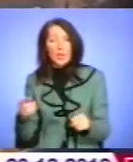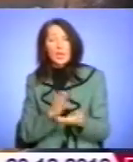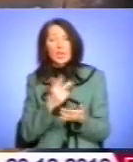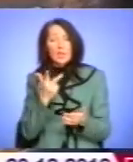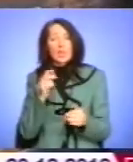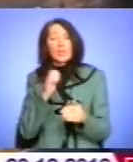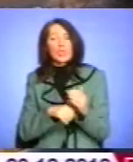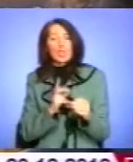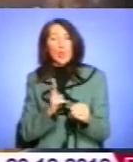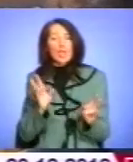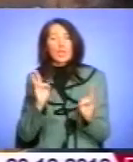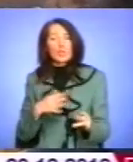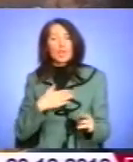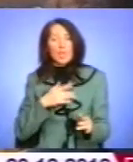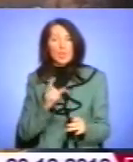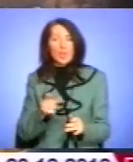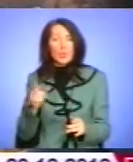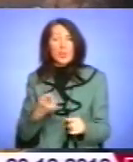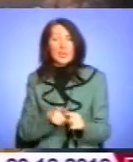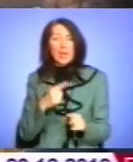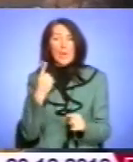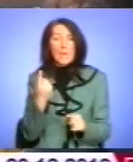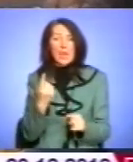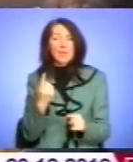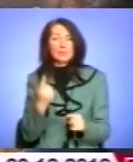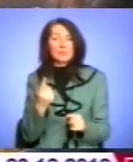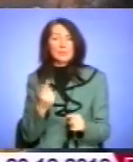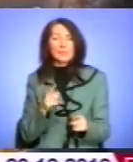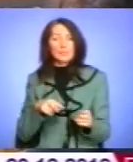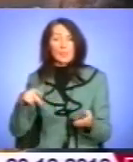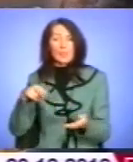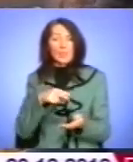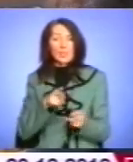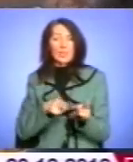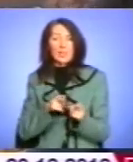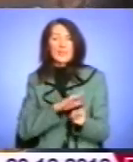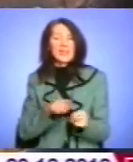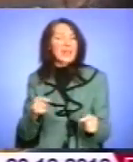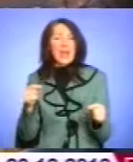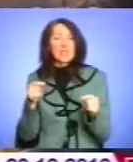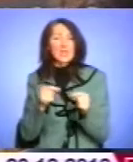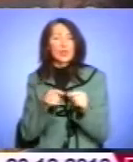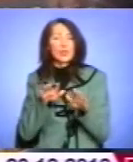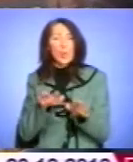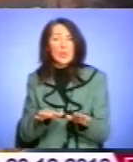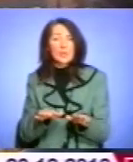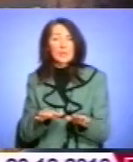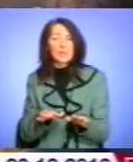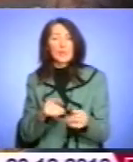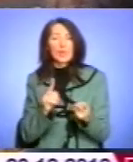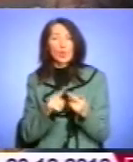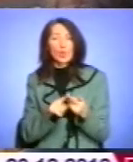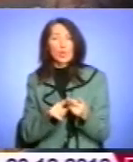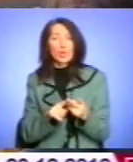наші громадяни. Це перше – перехід залізничної колії не в встановленому місці.